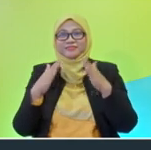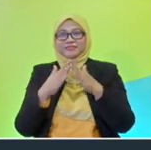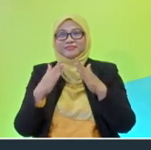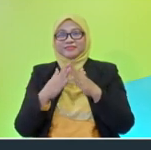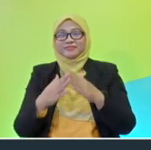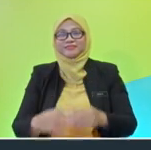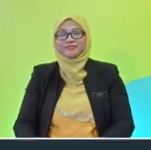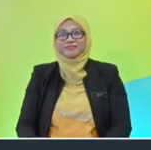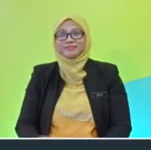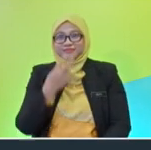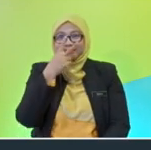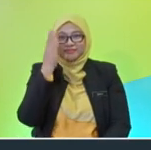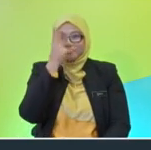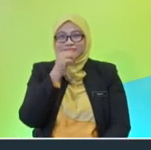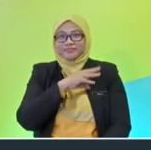cantik